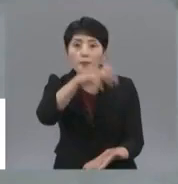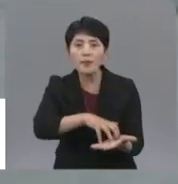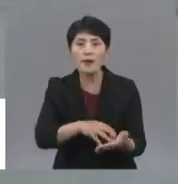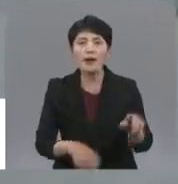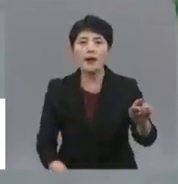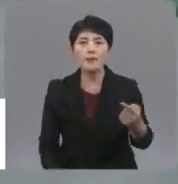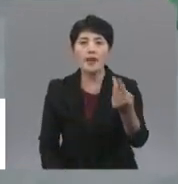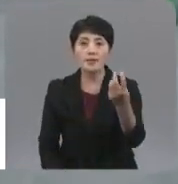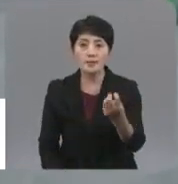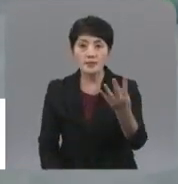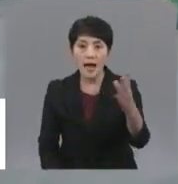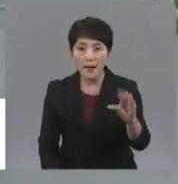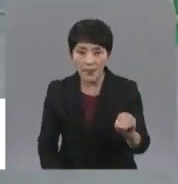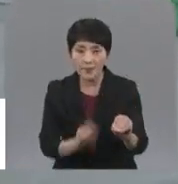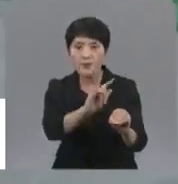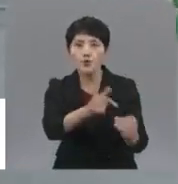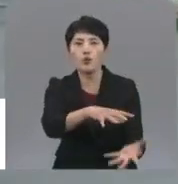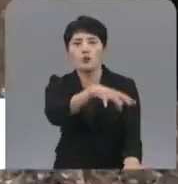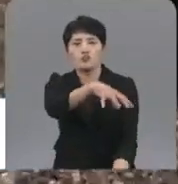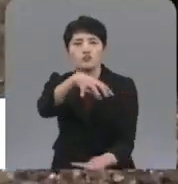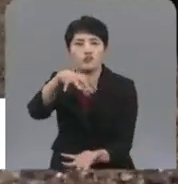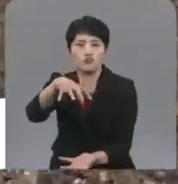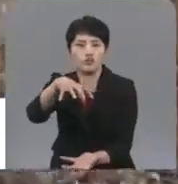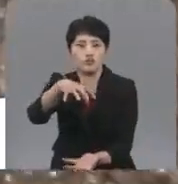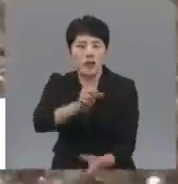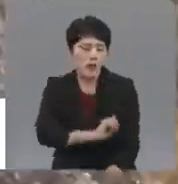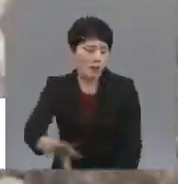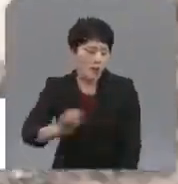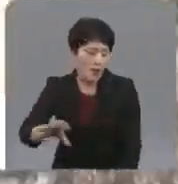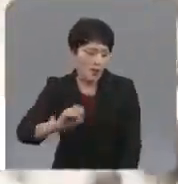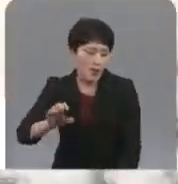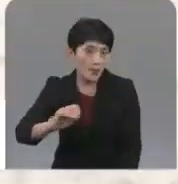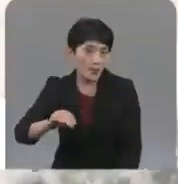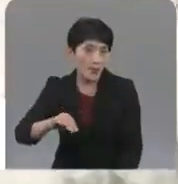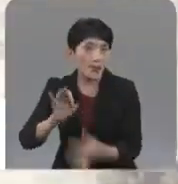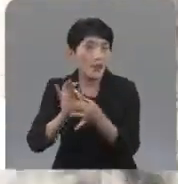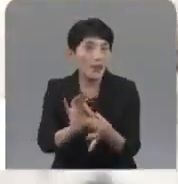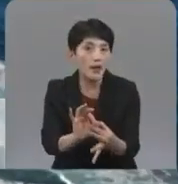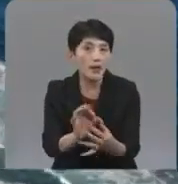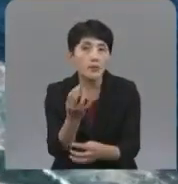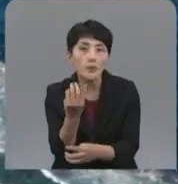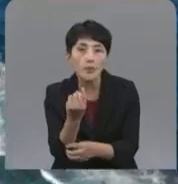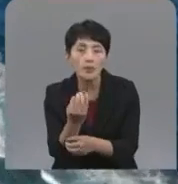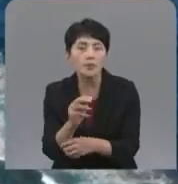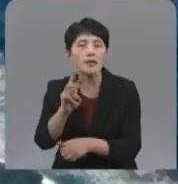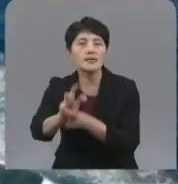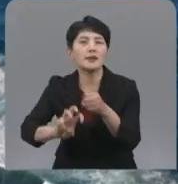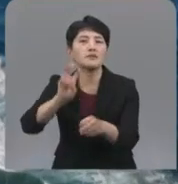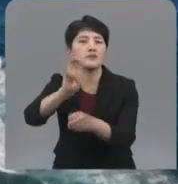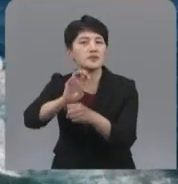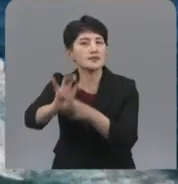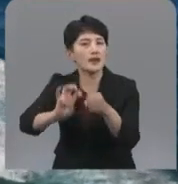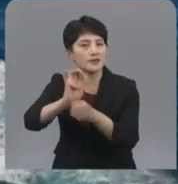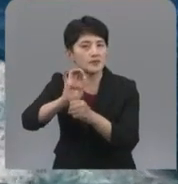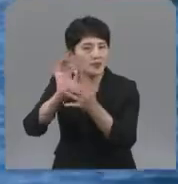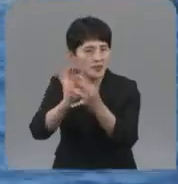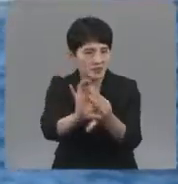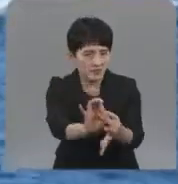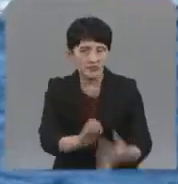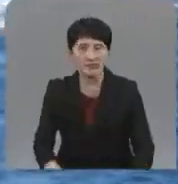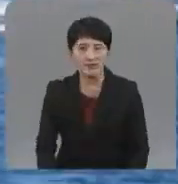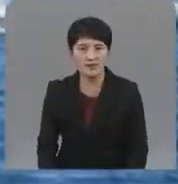Il s'agit de rejeter dans le Pacifique les eaux stockées actuellement dans des réservoirs sur le site après un passage dans ces systèmes